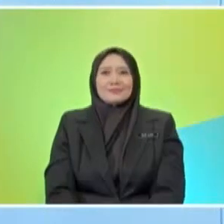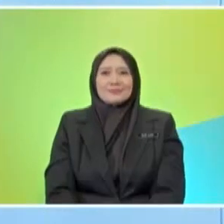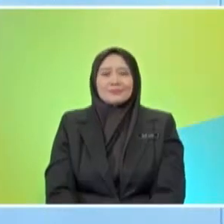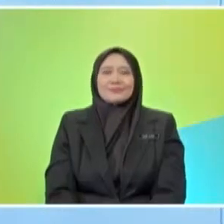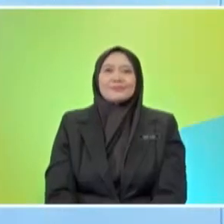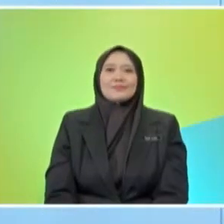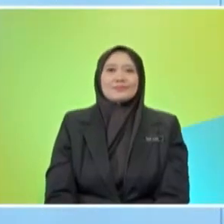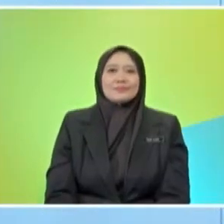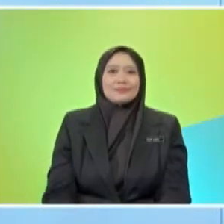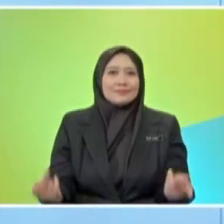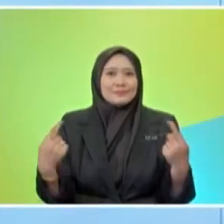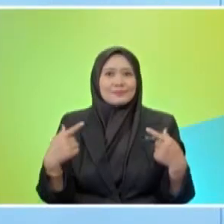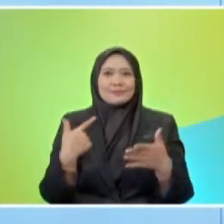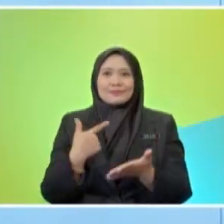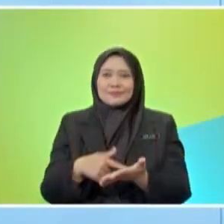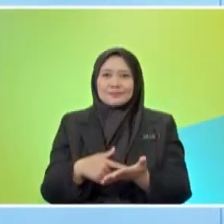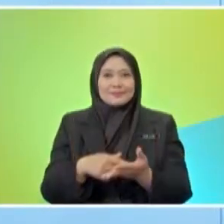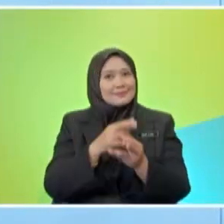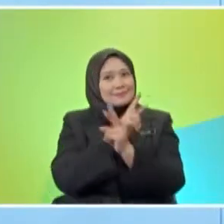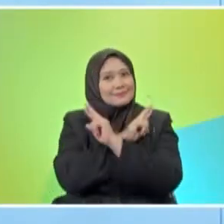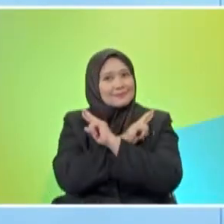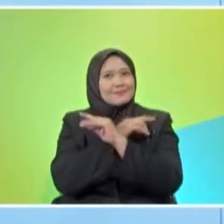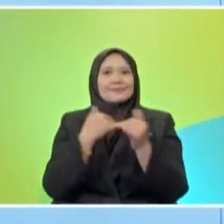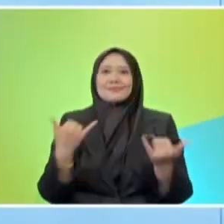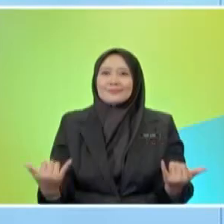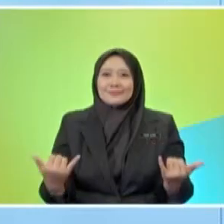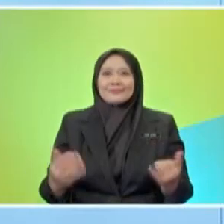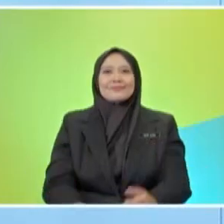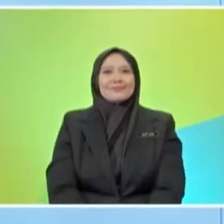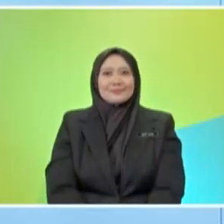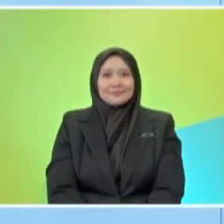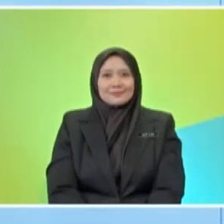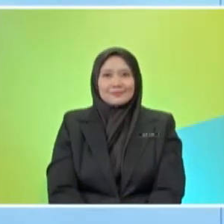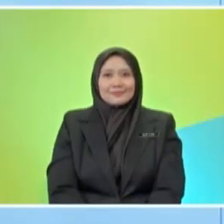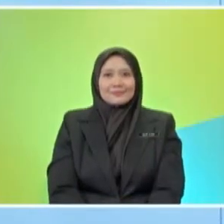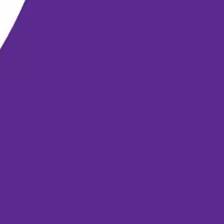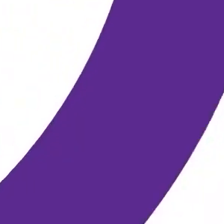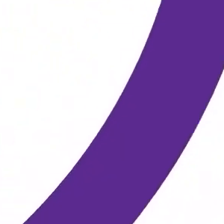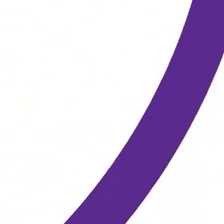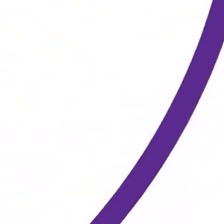perkongsian ilmu bersama dengan Cikgu Syahril. Jadi kita berehat seketika, kembali dengan Mendidik TV KPM selepas ini.